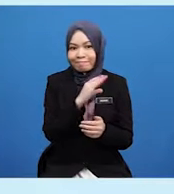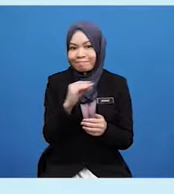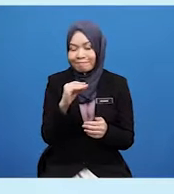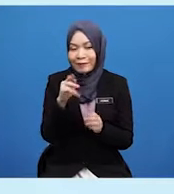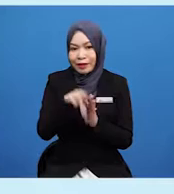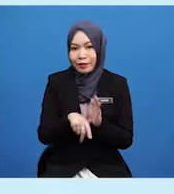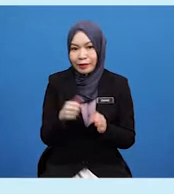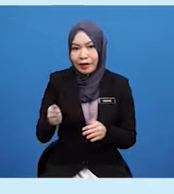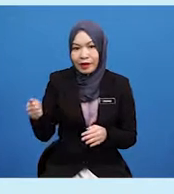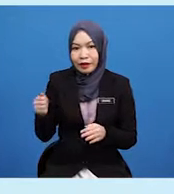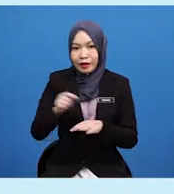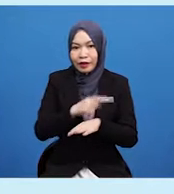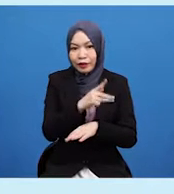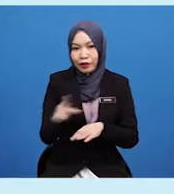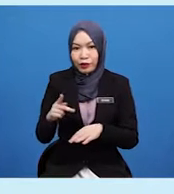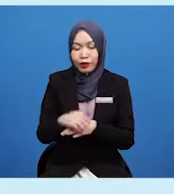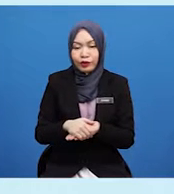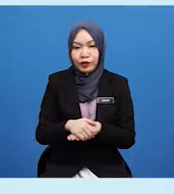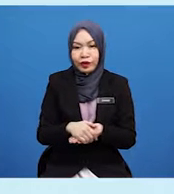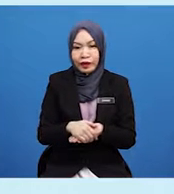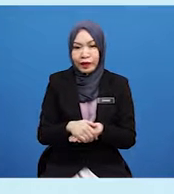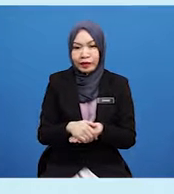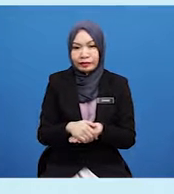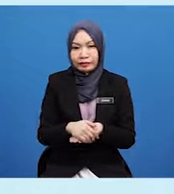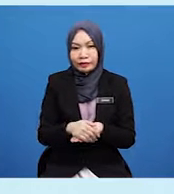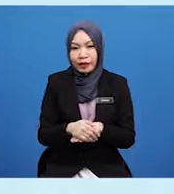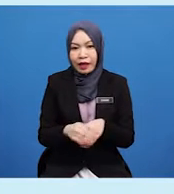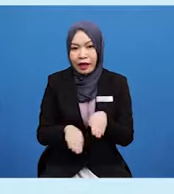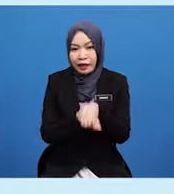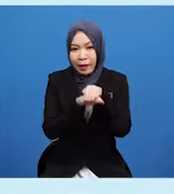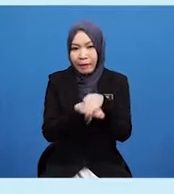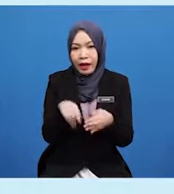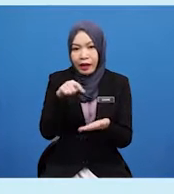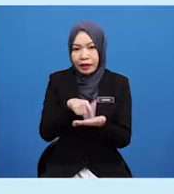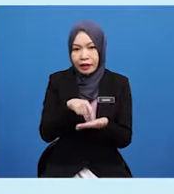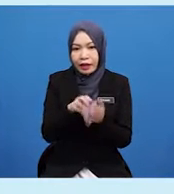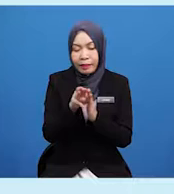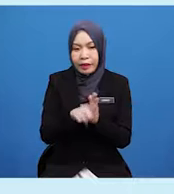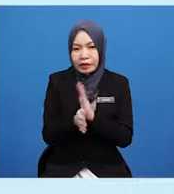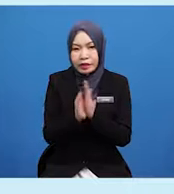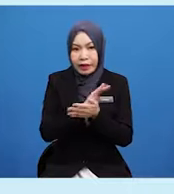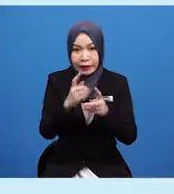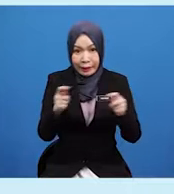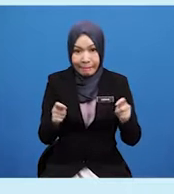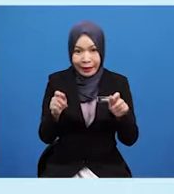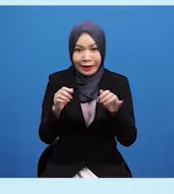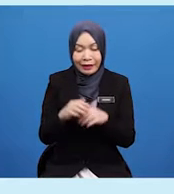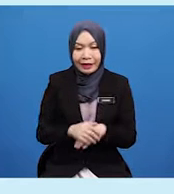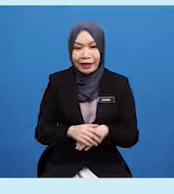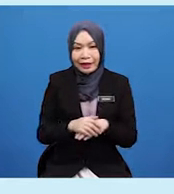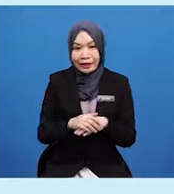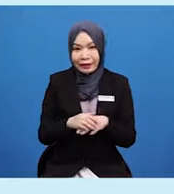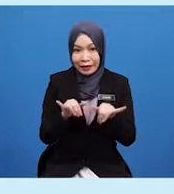yang digunakan membuktikan tanpa ini menjadi tempat tinggal manusia Hai pada zaman paleolitik dan